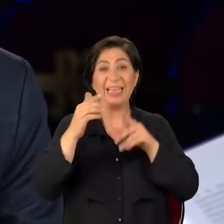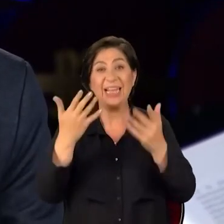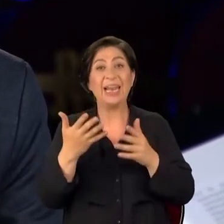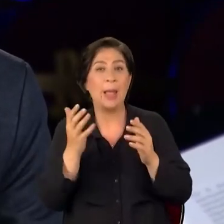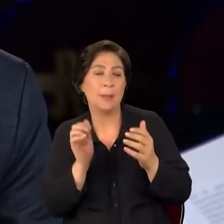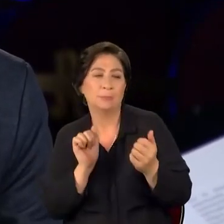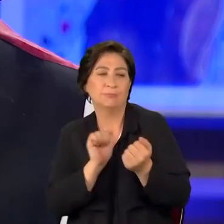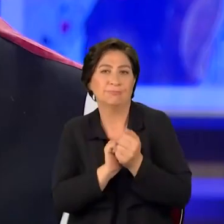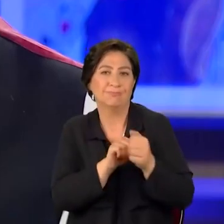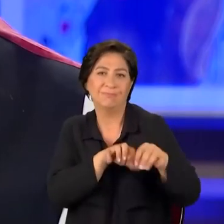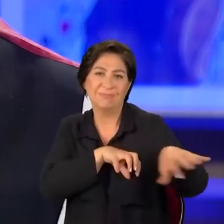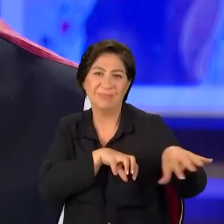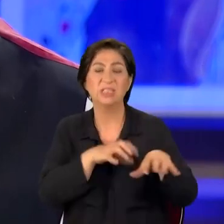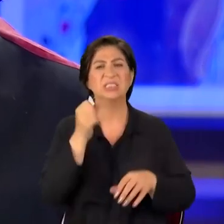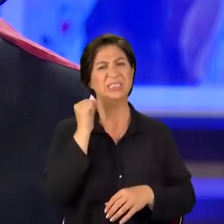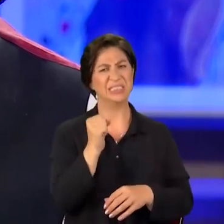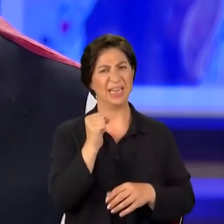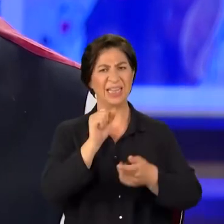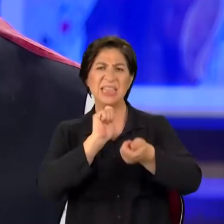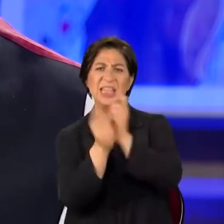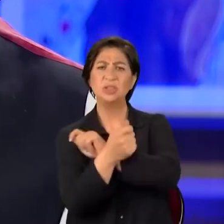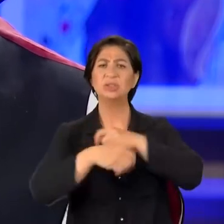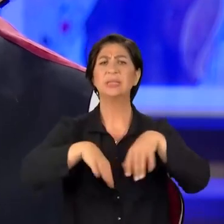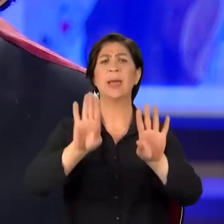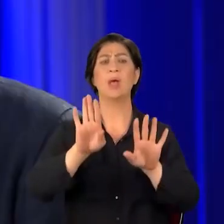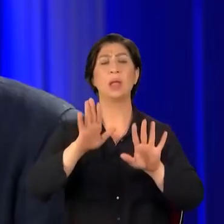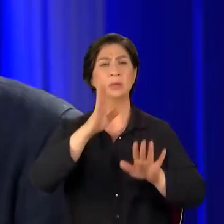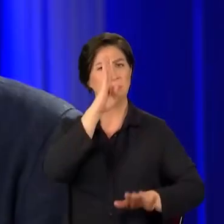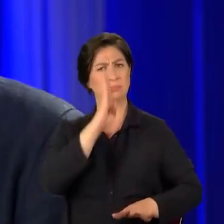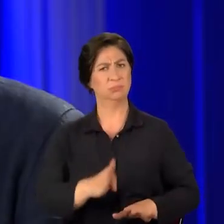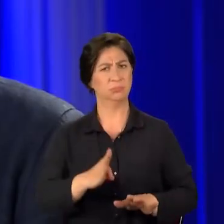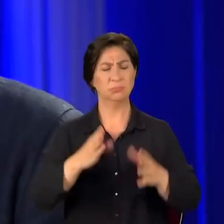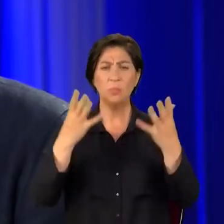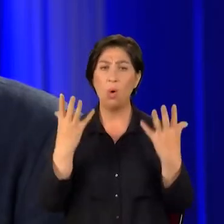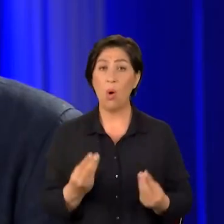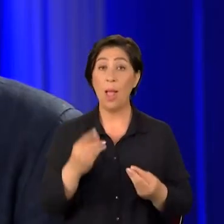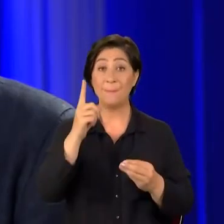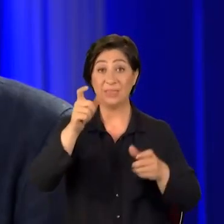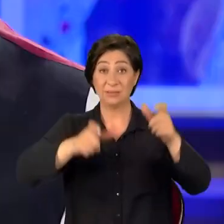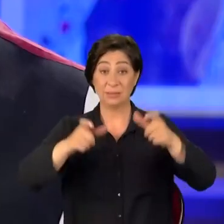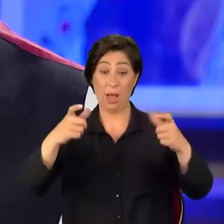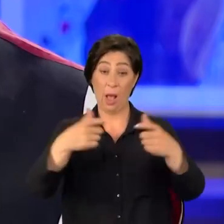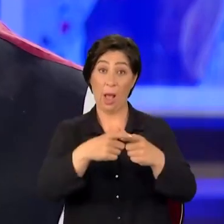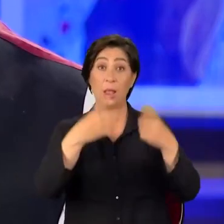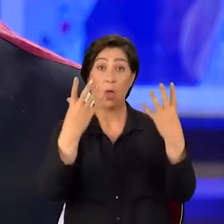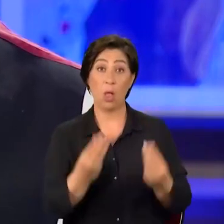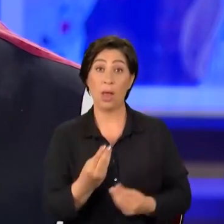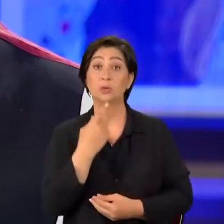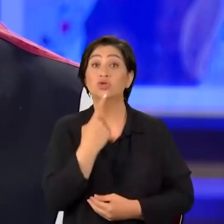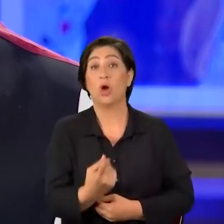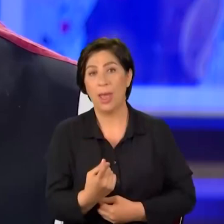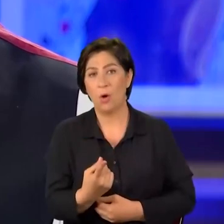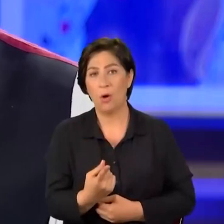yandaş kayırma, sert, değiştirilemeyen ve otoriter figürlerle dolu bir alan olarak gördüğünü ifade